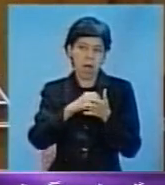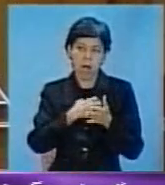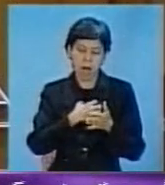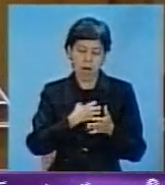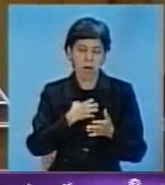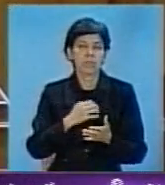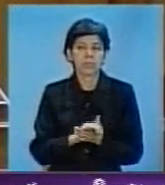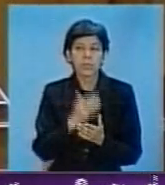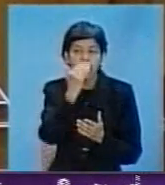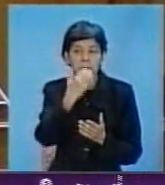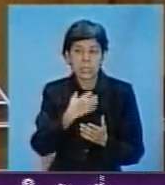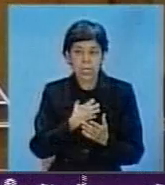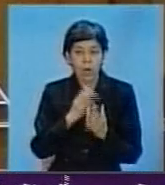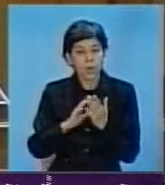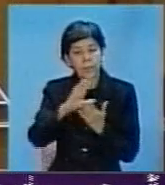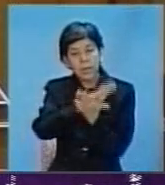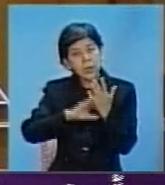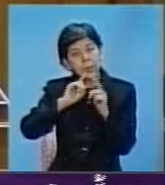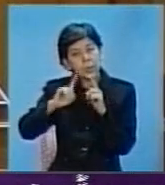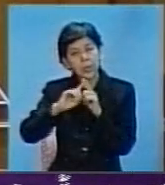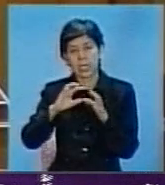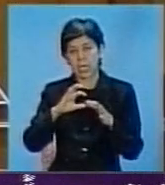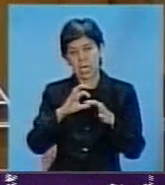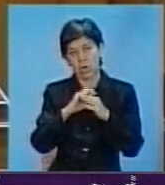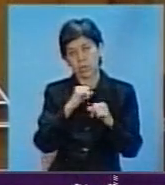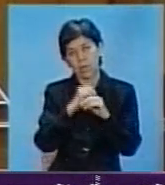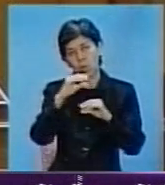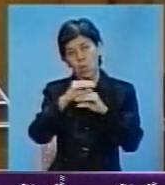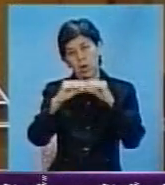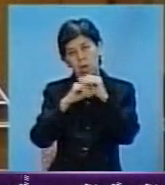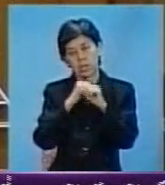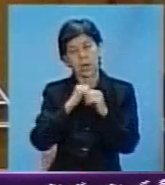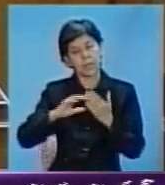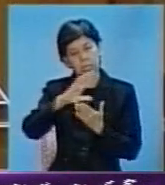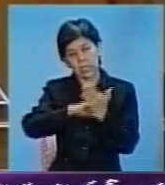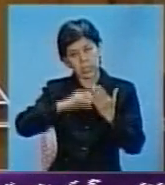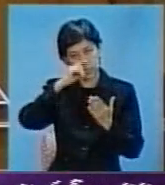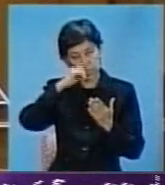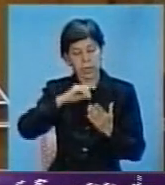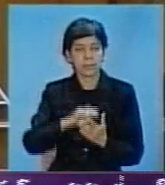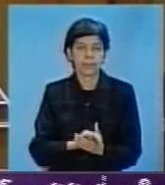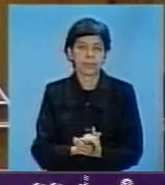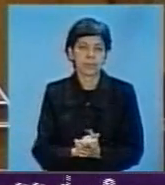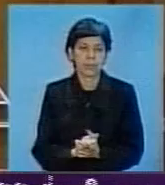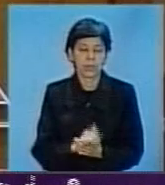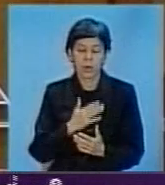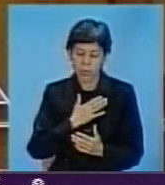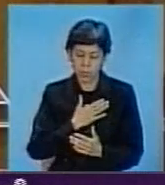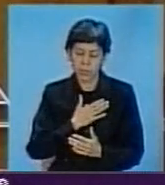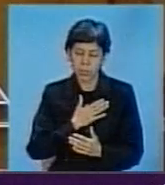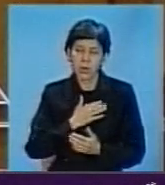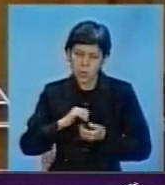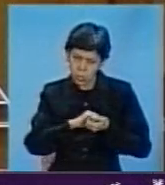ด้วยเพราะต้องการให้คนทั้งประเทศมาเป็นเจ้าของโครงการของการปฏิรูปประเทศไทยอย่างแท้จริงผมขอ